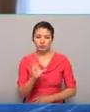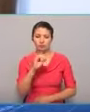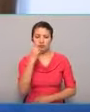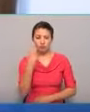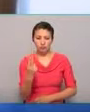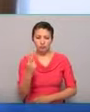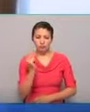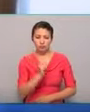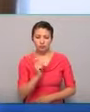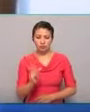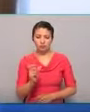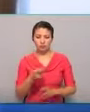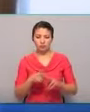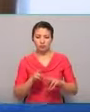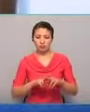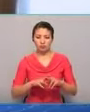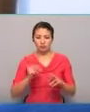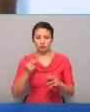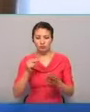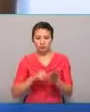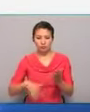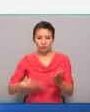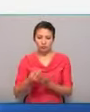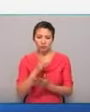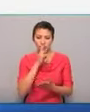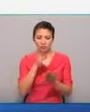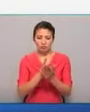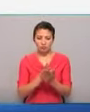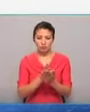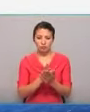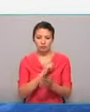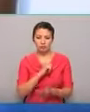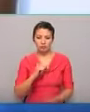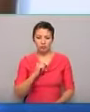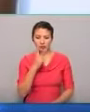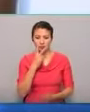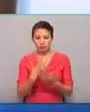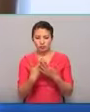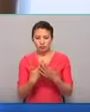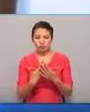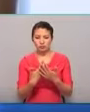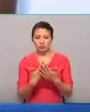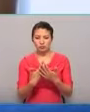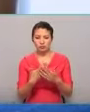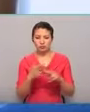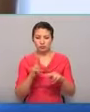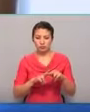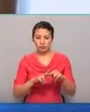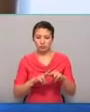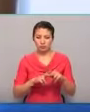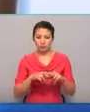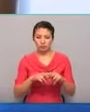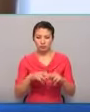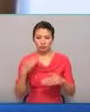саланың мамандарын беріп, олардың қаржысын беріп, айлығын қойып, өзімізбен көріп жүрген нәрселерді соғанда біз дер